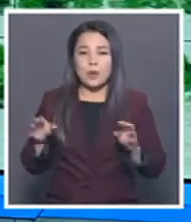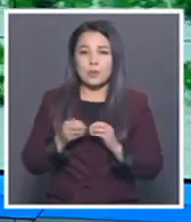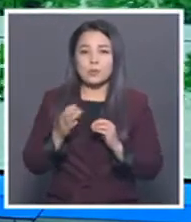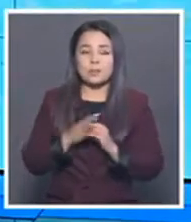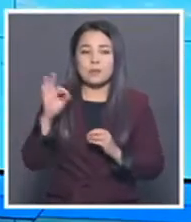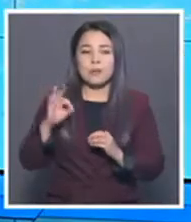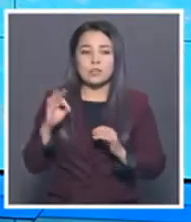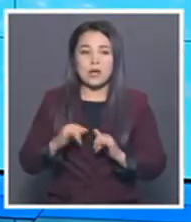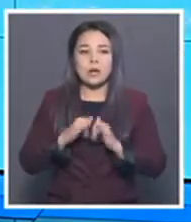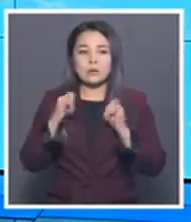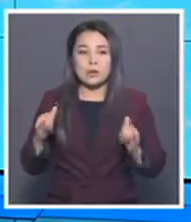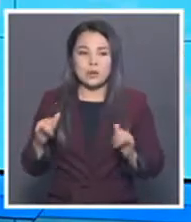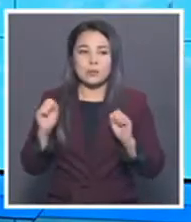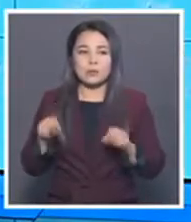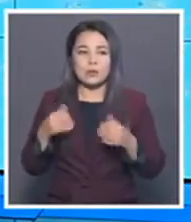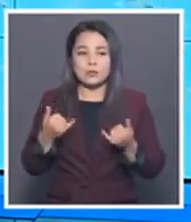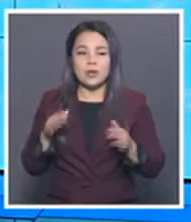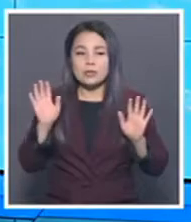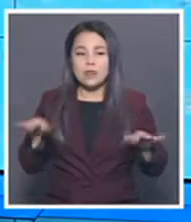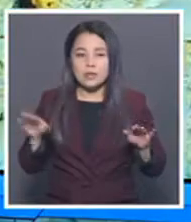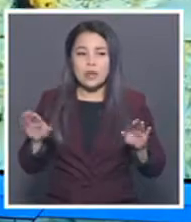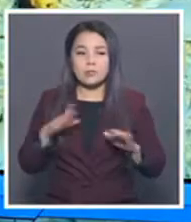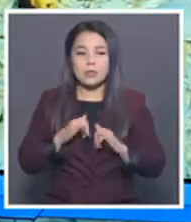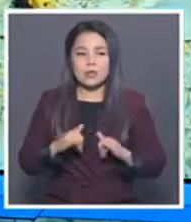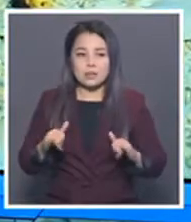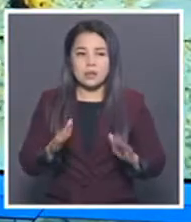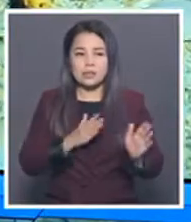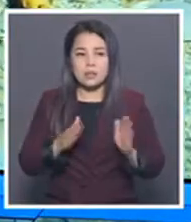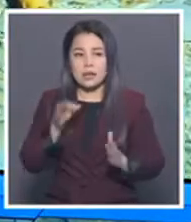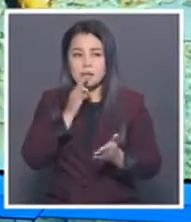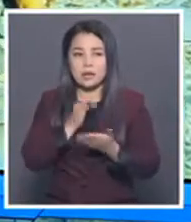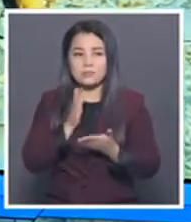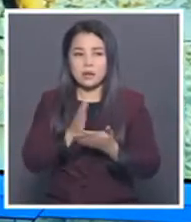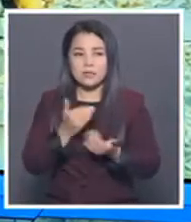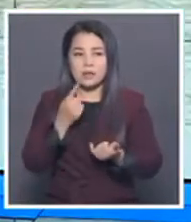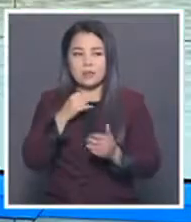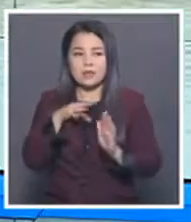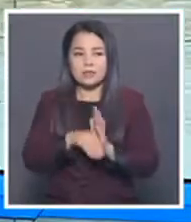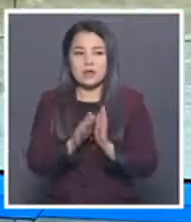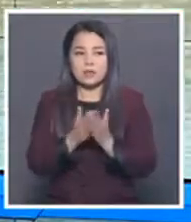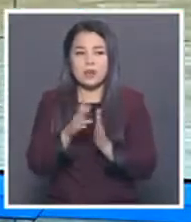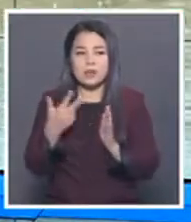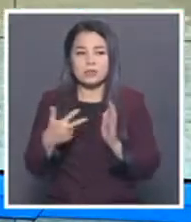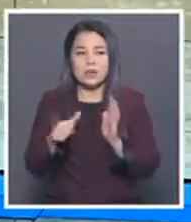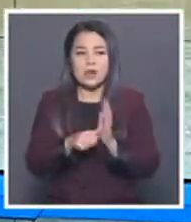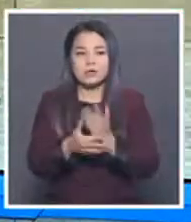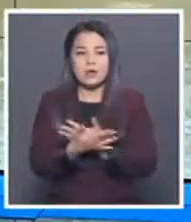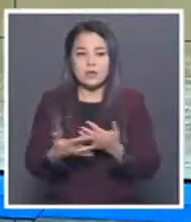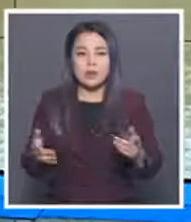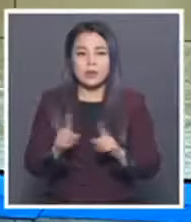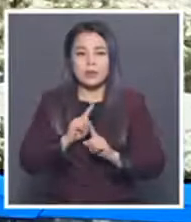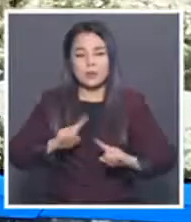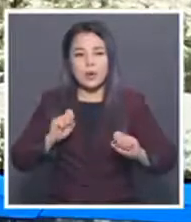15%-ке көбейген. Жойлу қаупі төнген қанаттылардың популяциясы да реттеліп келеді. Қазір қызыл кітапқа енген 36 құстың түрі өңірдегі